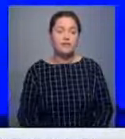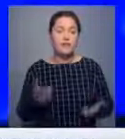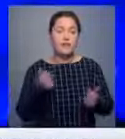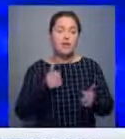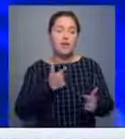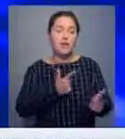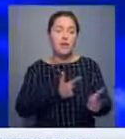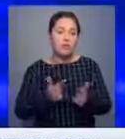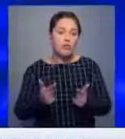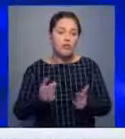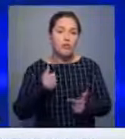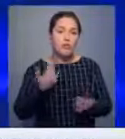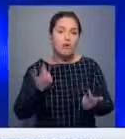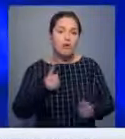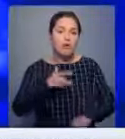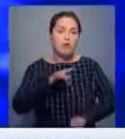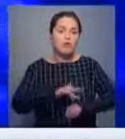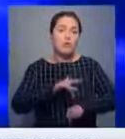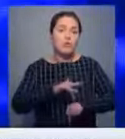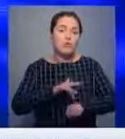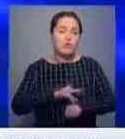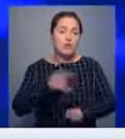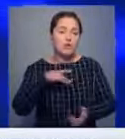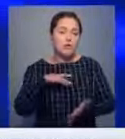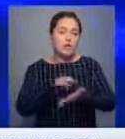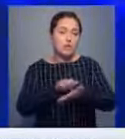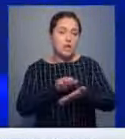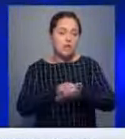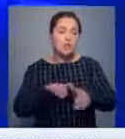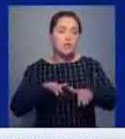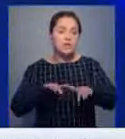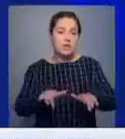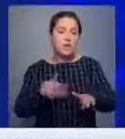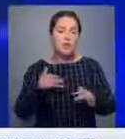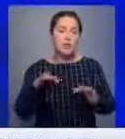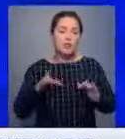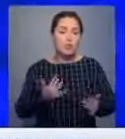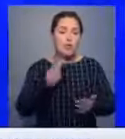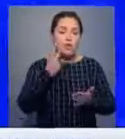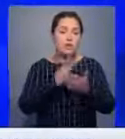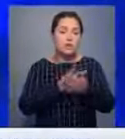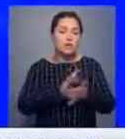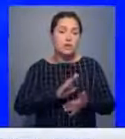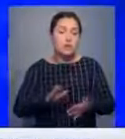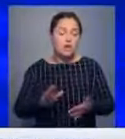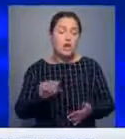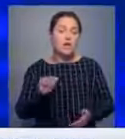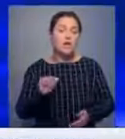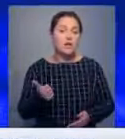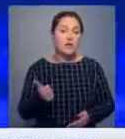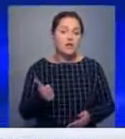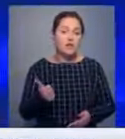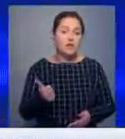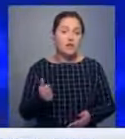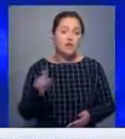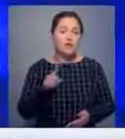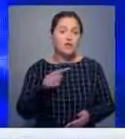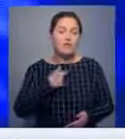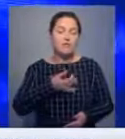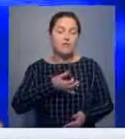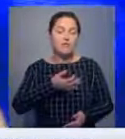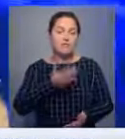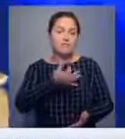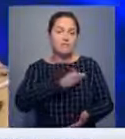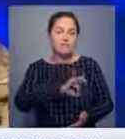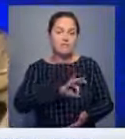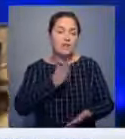занимаешься любимым делом, для тебя усталость – это не такая большая проблема. И, конечно же, самое главное – это то, что ты получаешь удовольствие